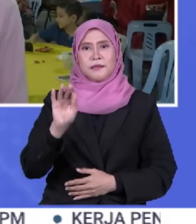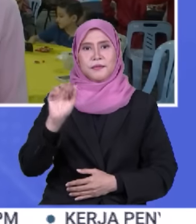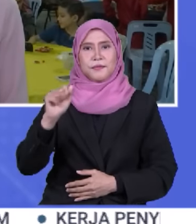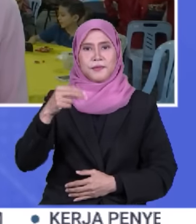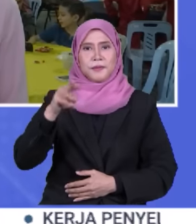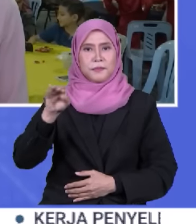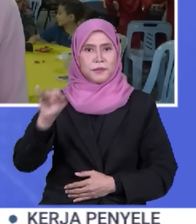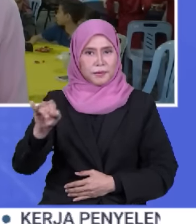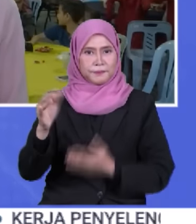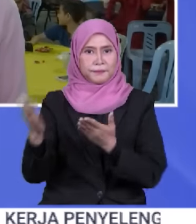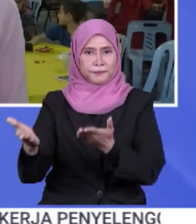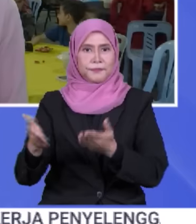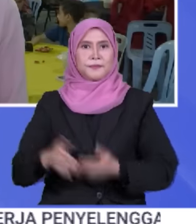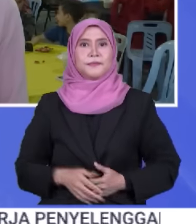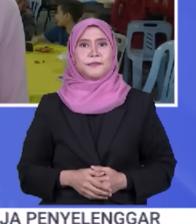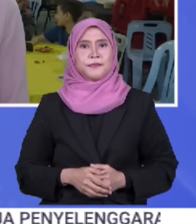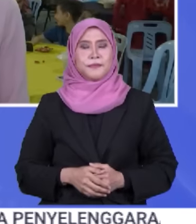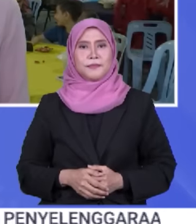silakan.